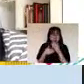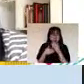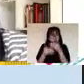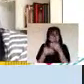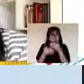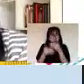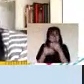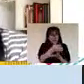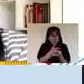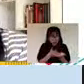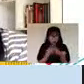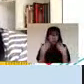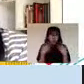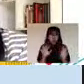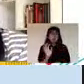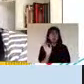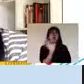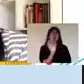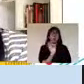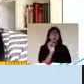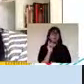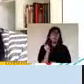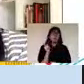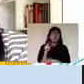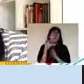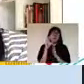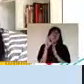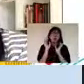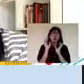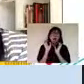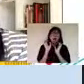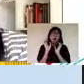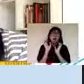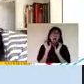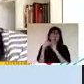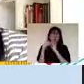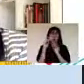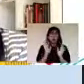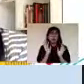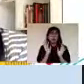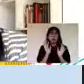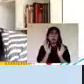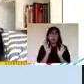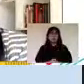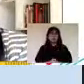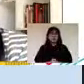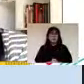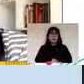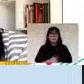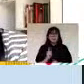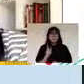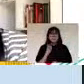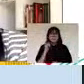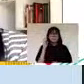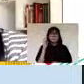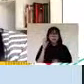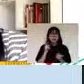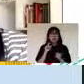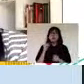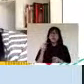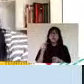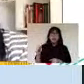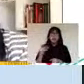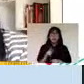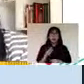dibahas. Berapa ya Pak Semi, nanti mungkin dalam banyak jawab kita dalami, tapi saya kemarin dilaporkan kalau